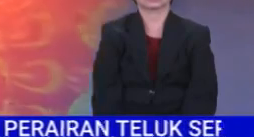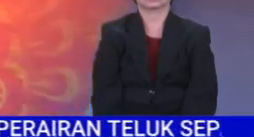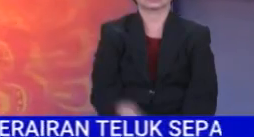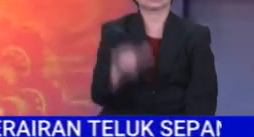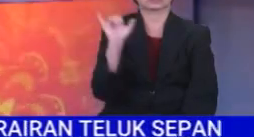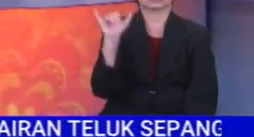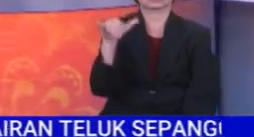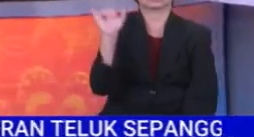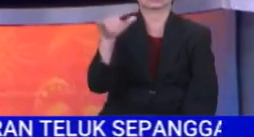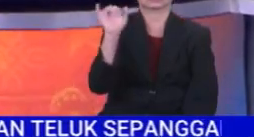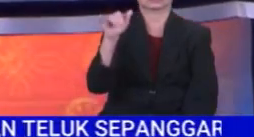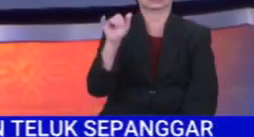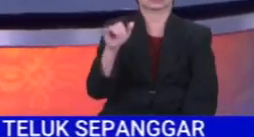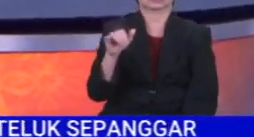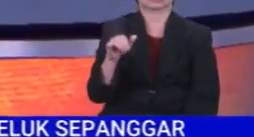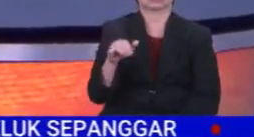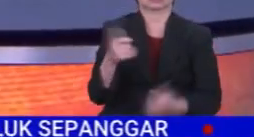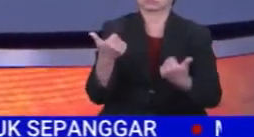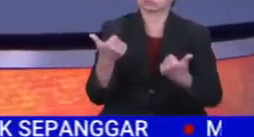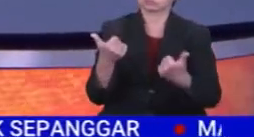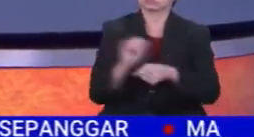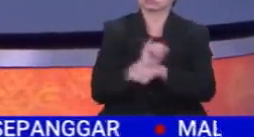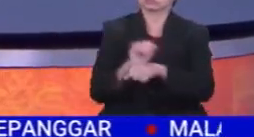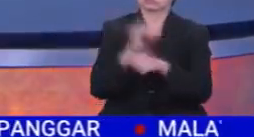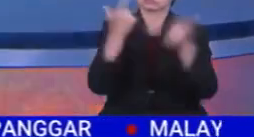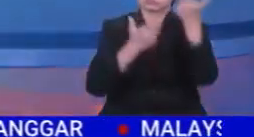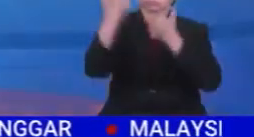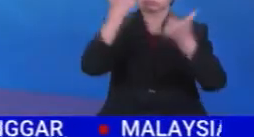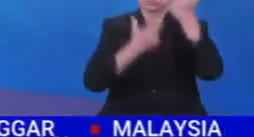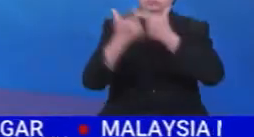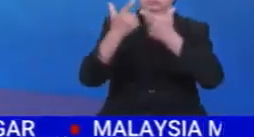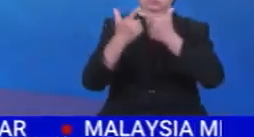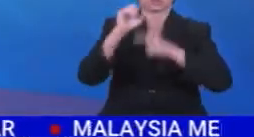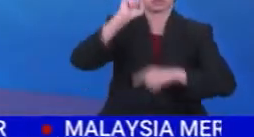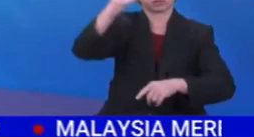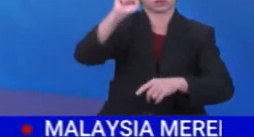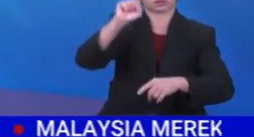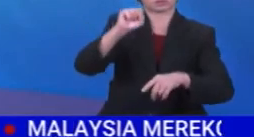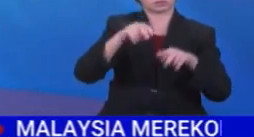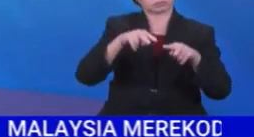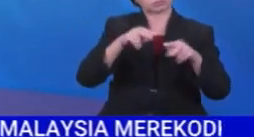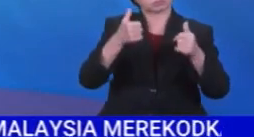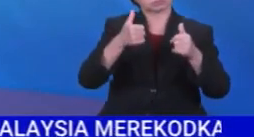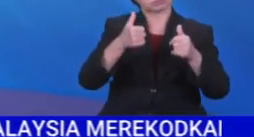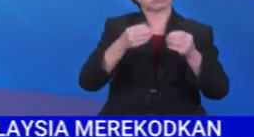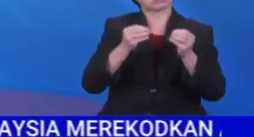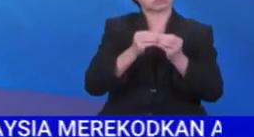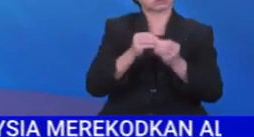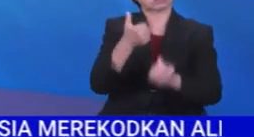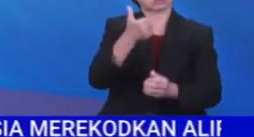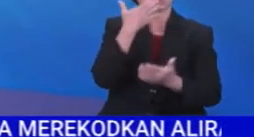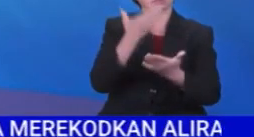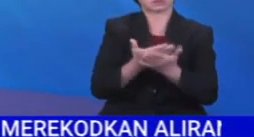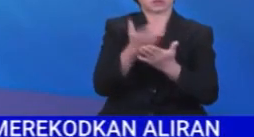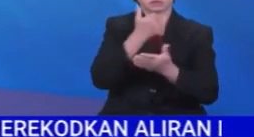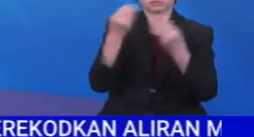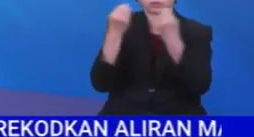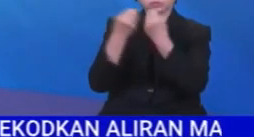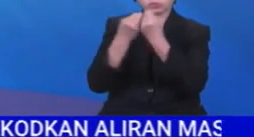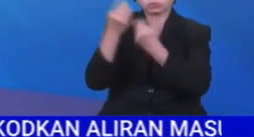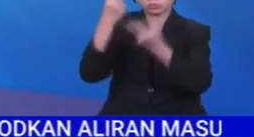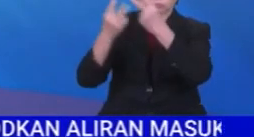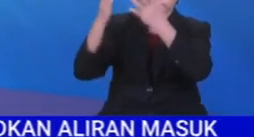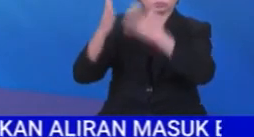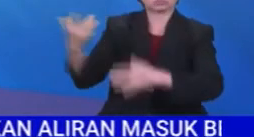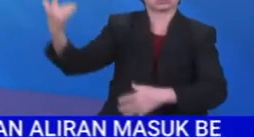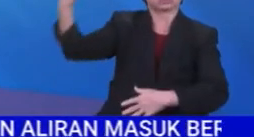ya Atika perkembangan industri pelancongan di negeri ini dilihat semakin baik ia berikutan jumlah kedatangan